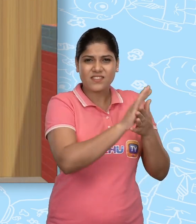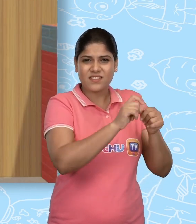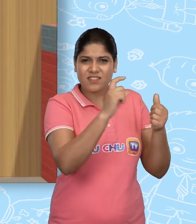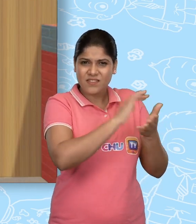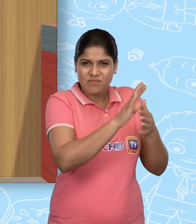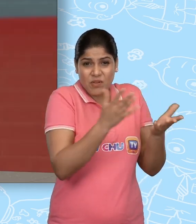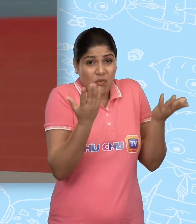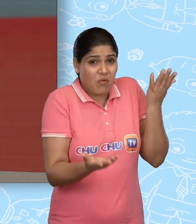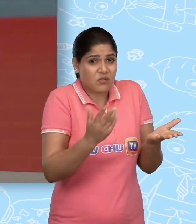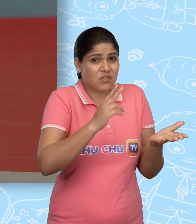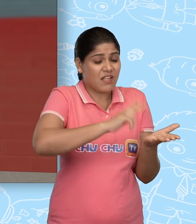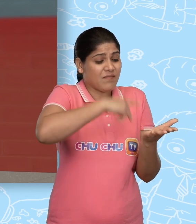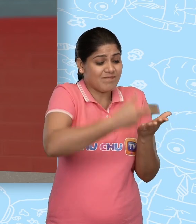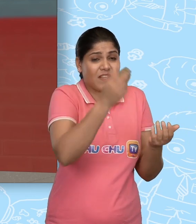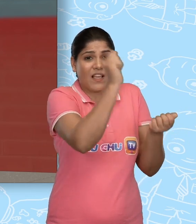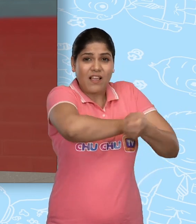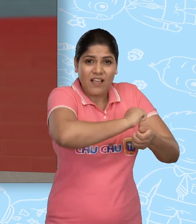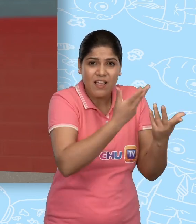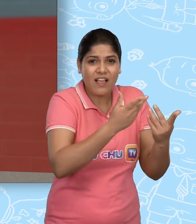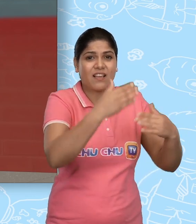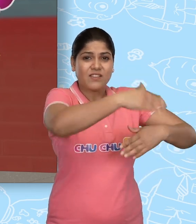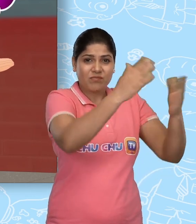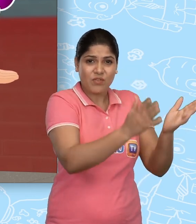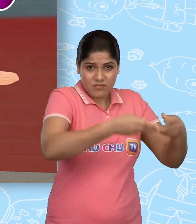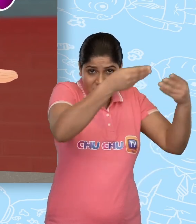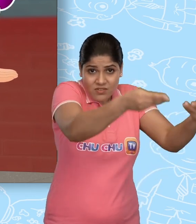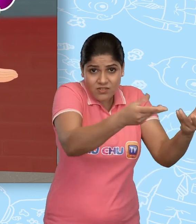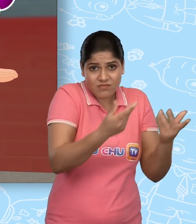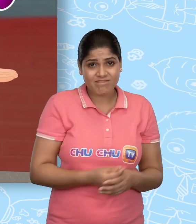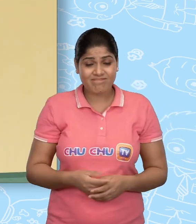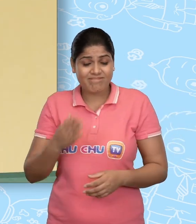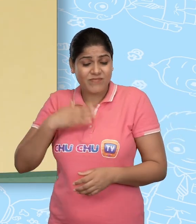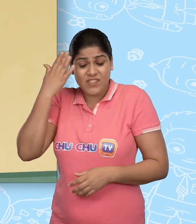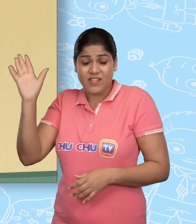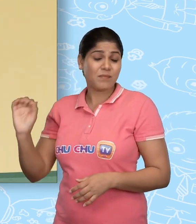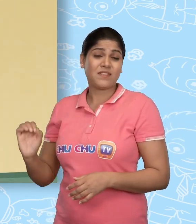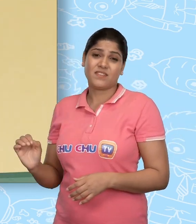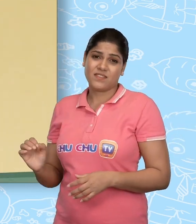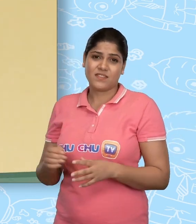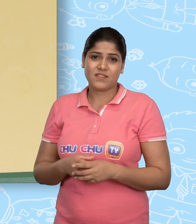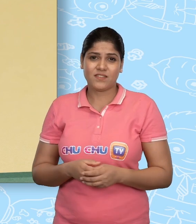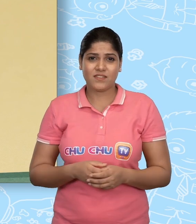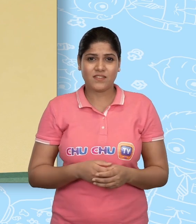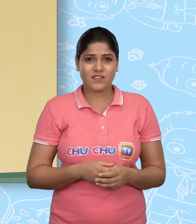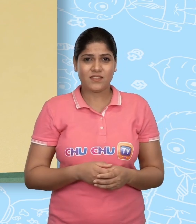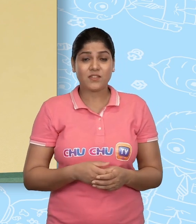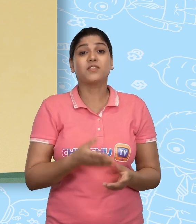ओह चाचा, हो सकता है किसी ने उस छोटे बच्चे को फर्स्ट एड दे दी हो? मुझे नहीं